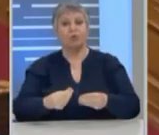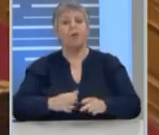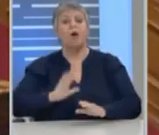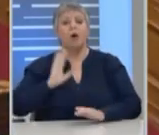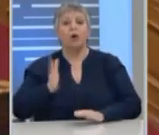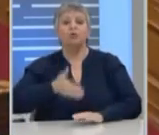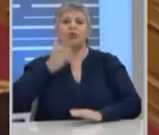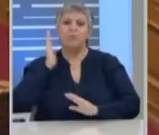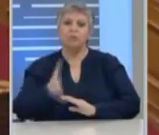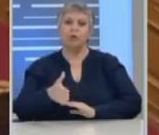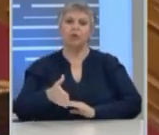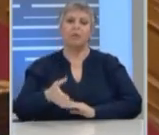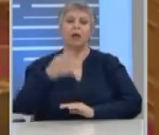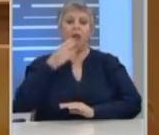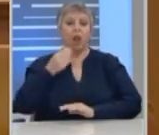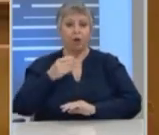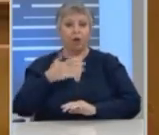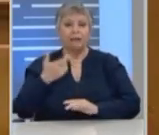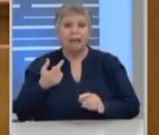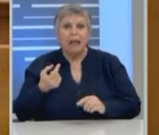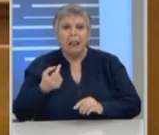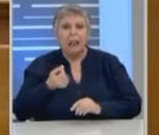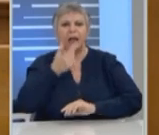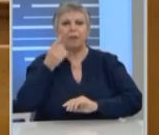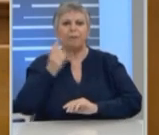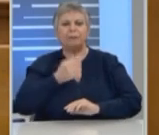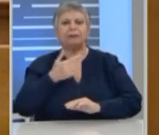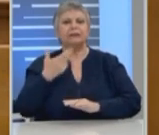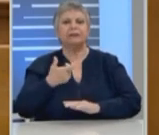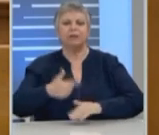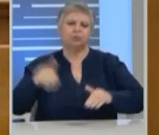γινόταν στις συνθήκες χρεοκοπίας που παραλάβαμε τον τόπο. Και